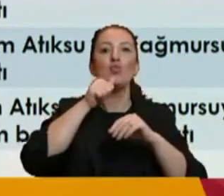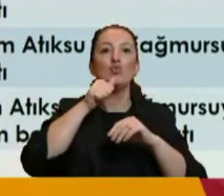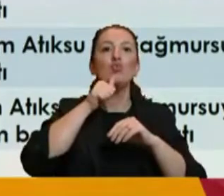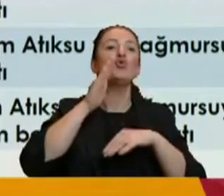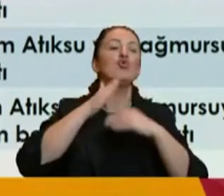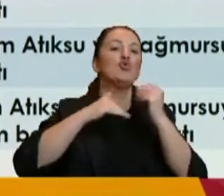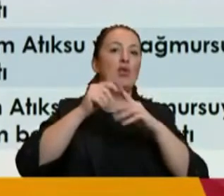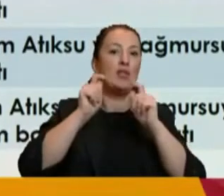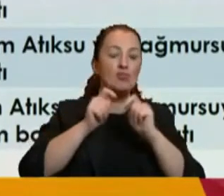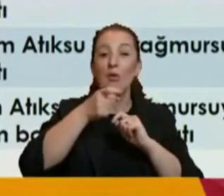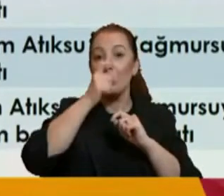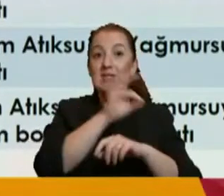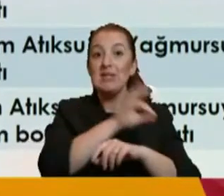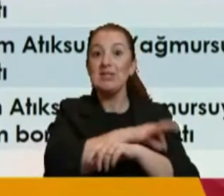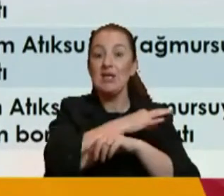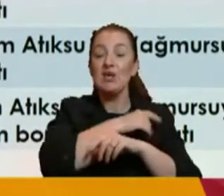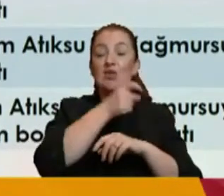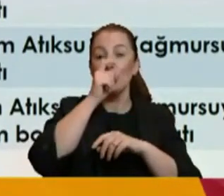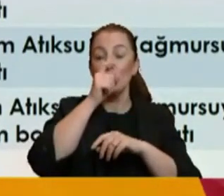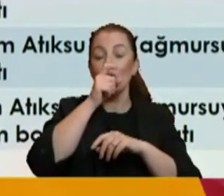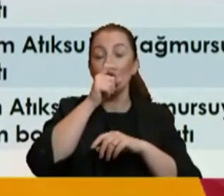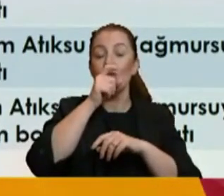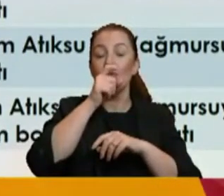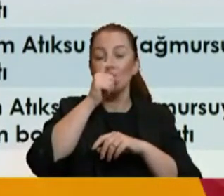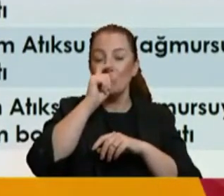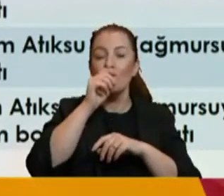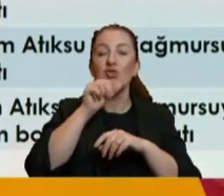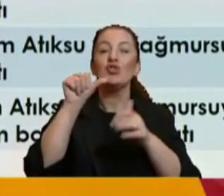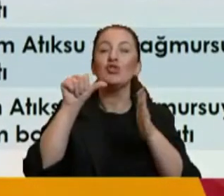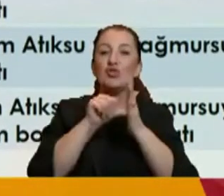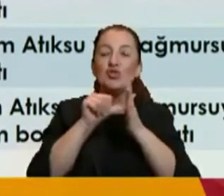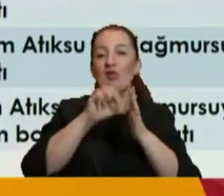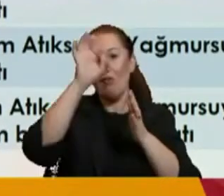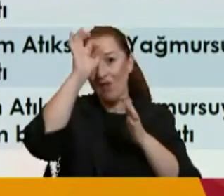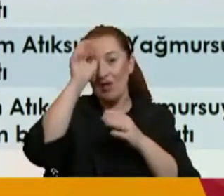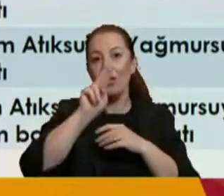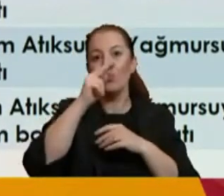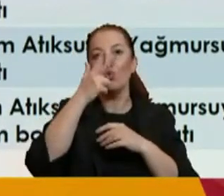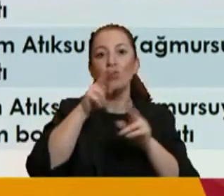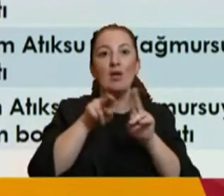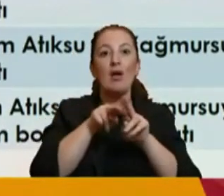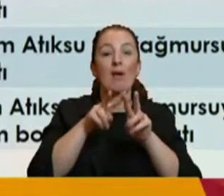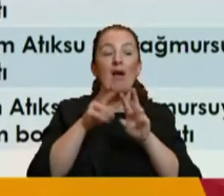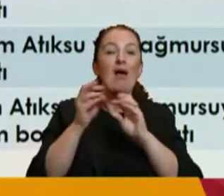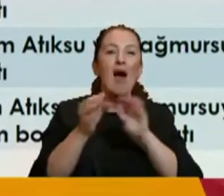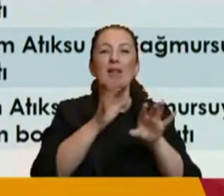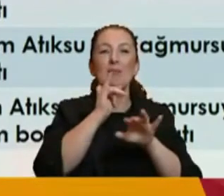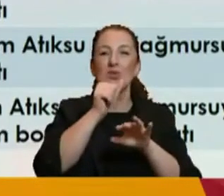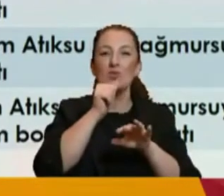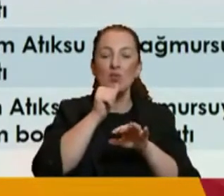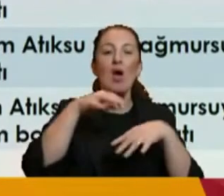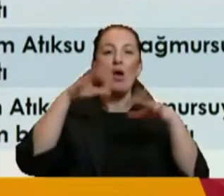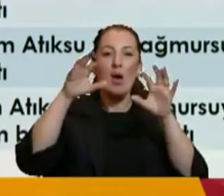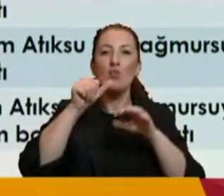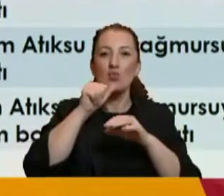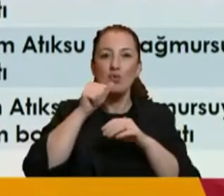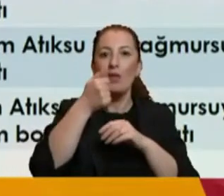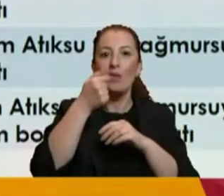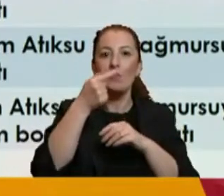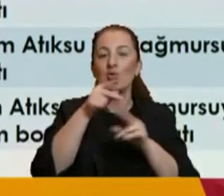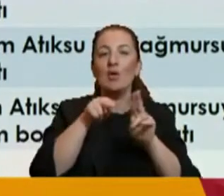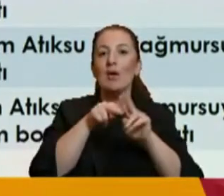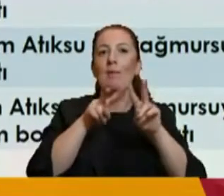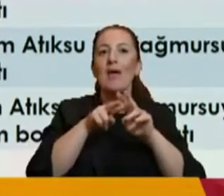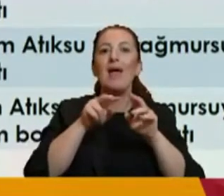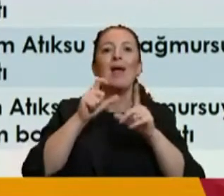Beşiktaş Sarıyer Şişli Fatih t73 kilometre atık su ve yağmur suyu altı buçuk kilometre